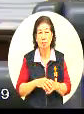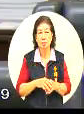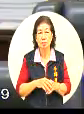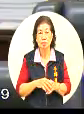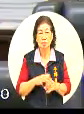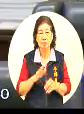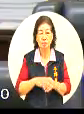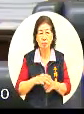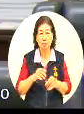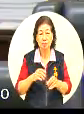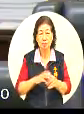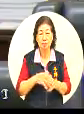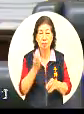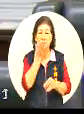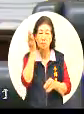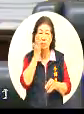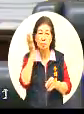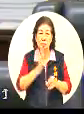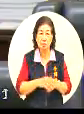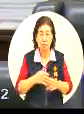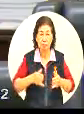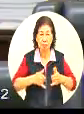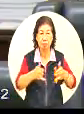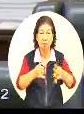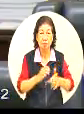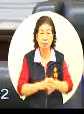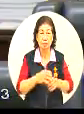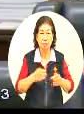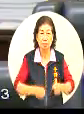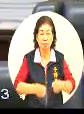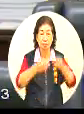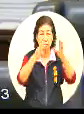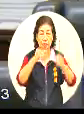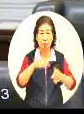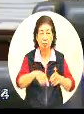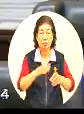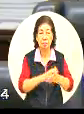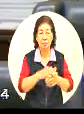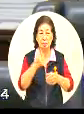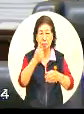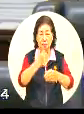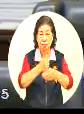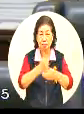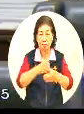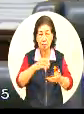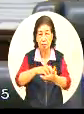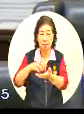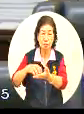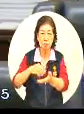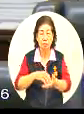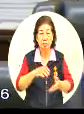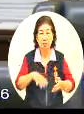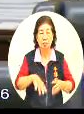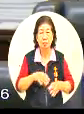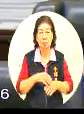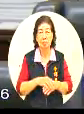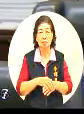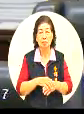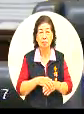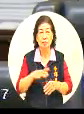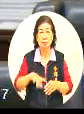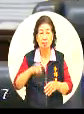供通畅所以他的建筑使用执照还有他的使用执照还是建造开始动